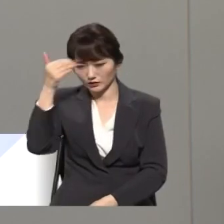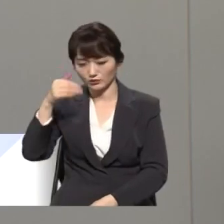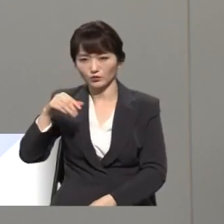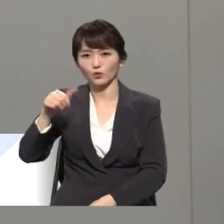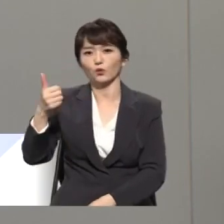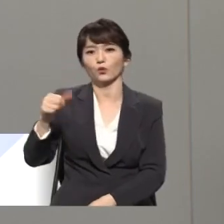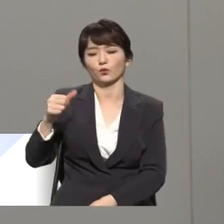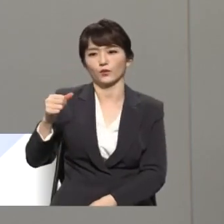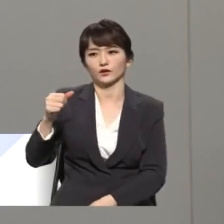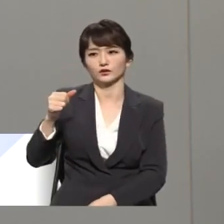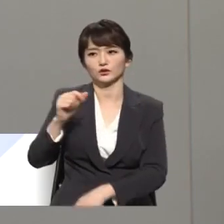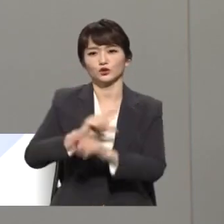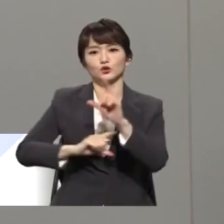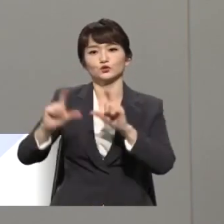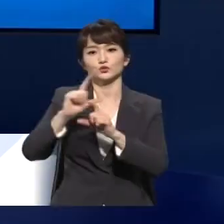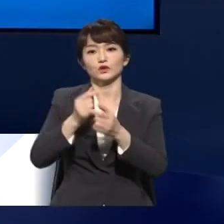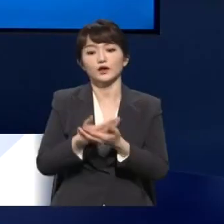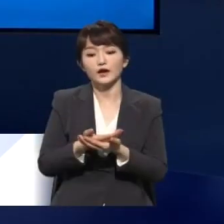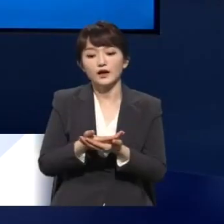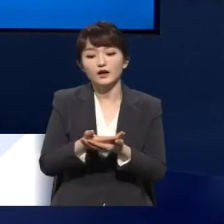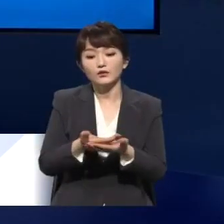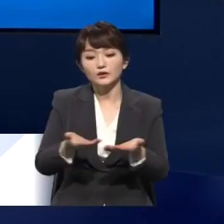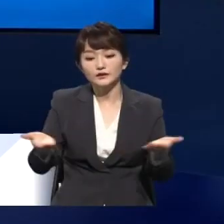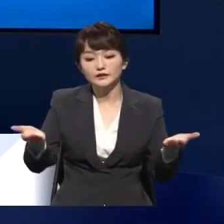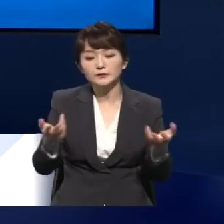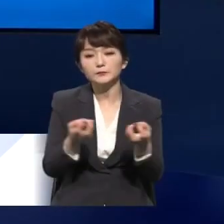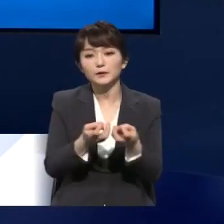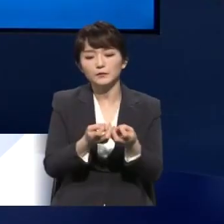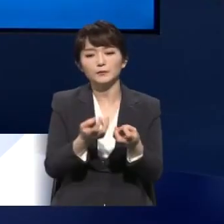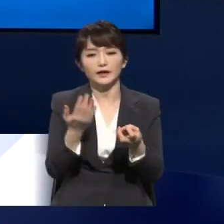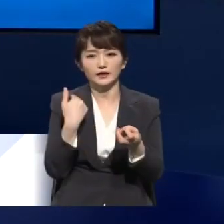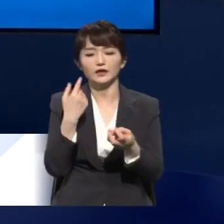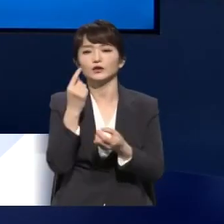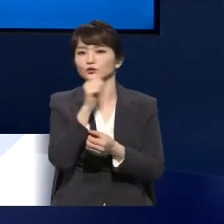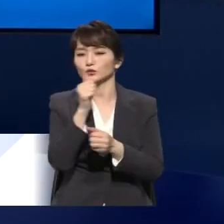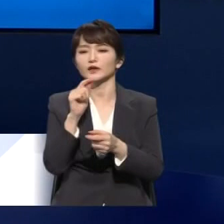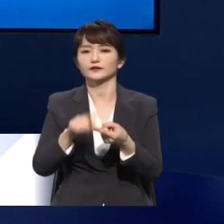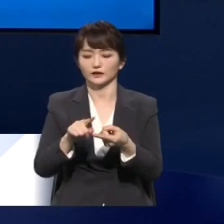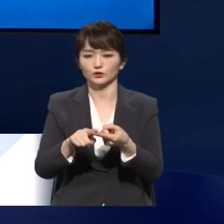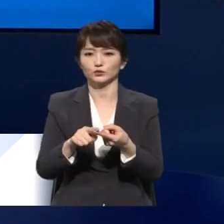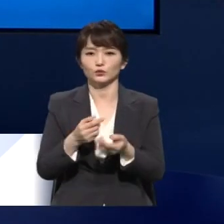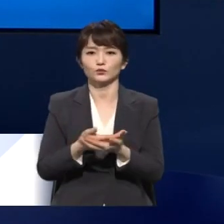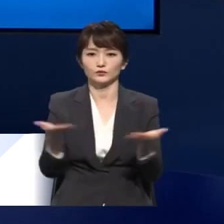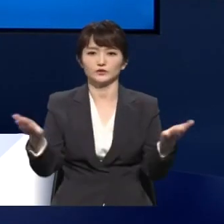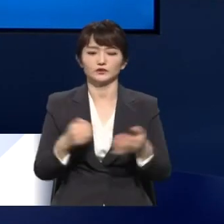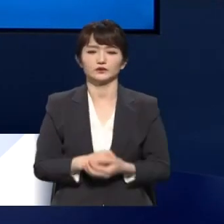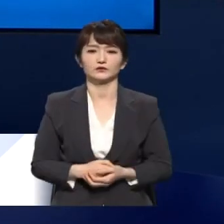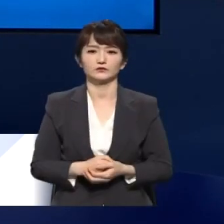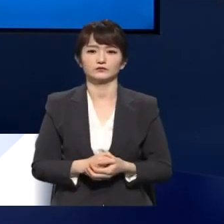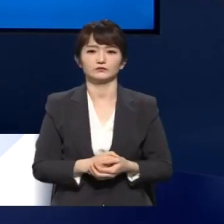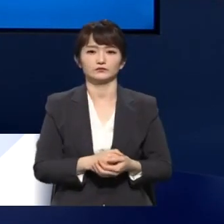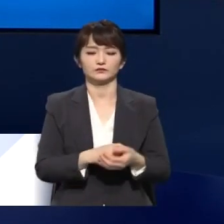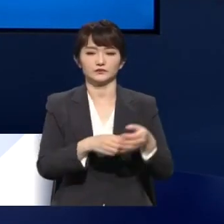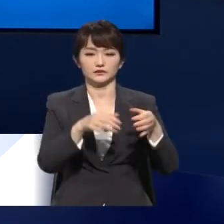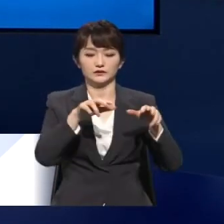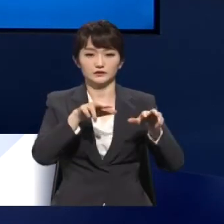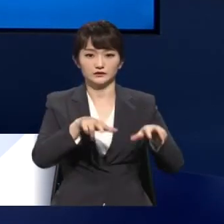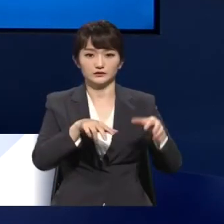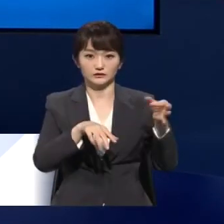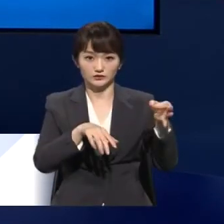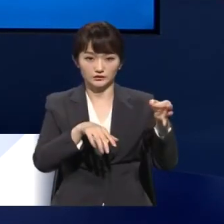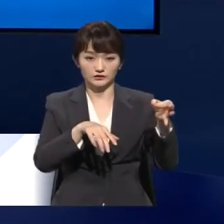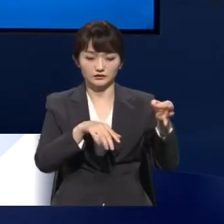공급이 상당부분 이런 방식으로 공급될 것입니다 이에 따라 주변 식과 평당 8천만원 강당 불용 아팠어